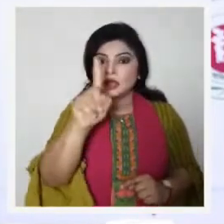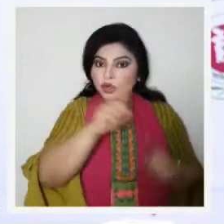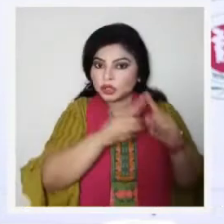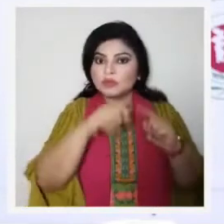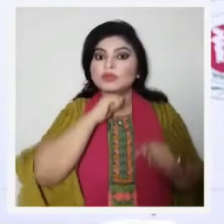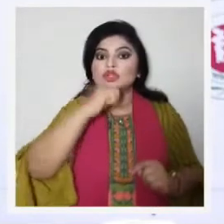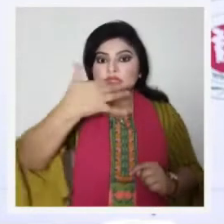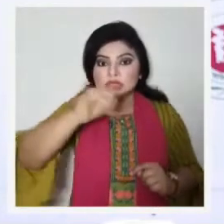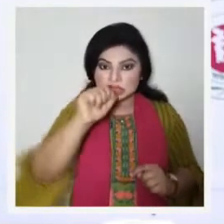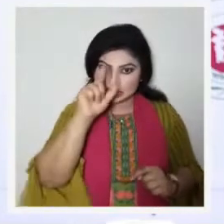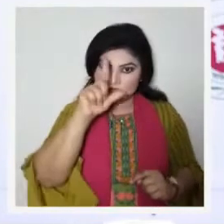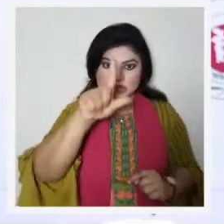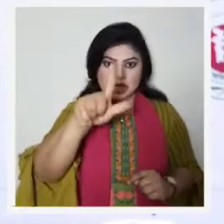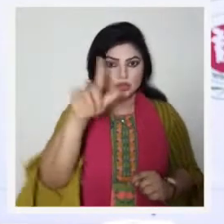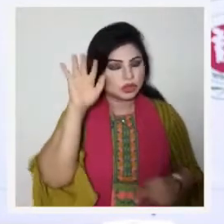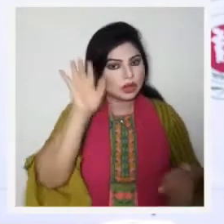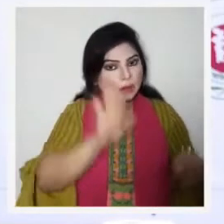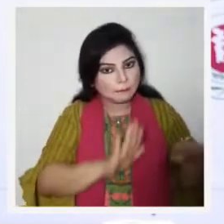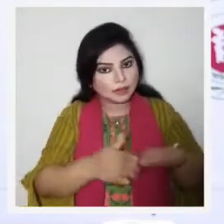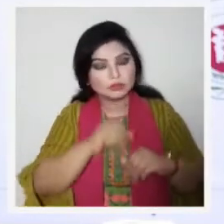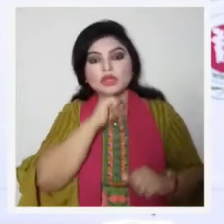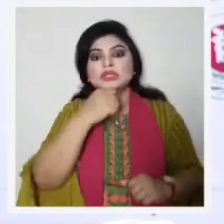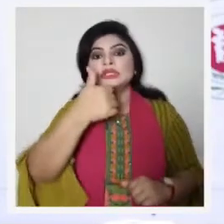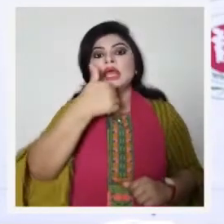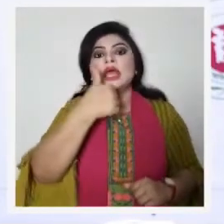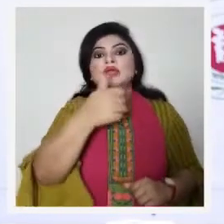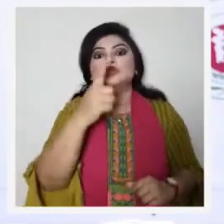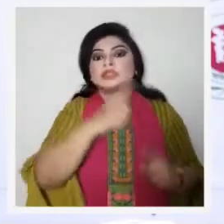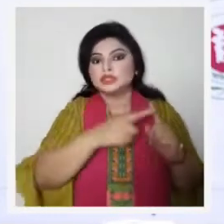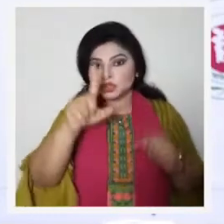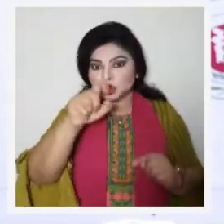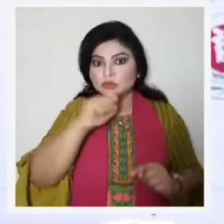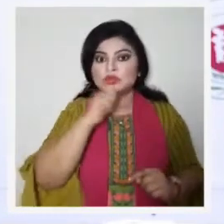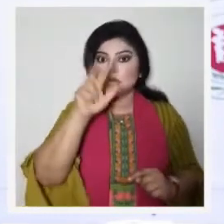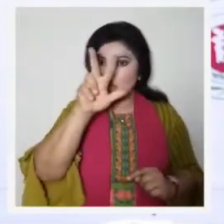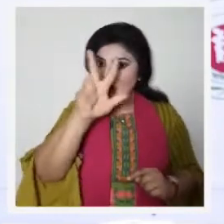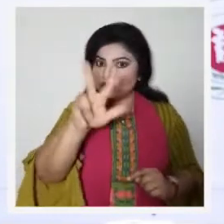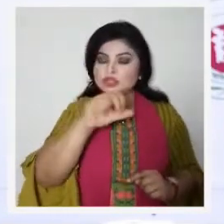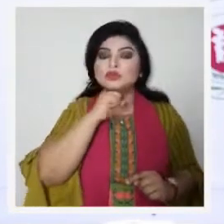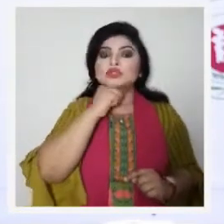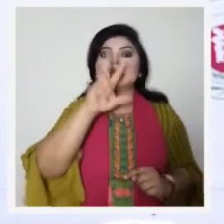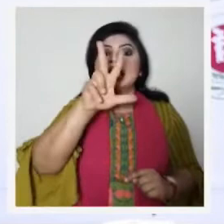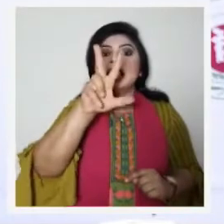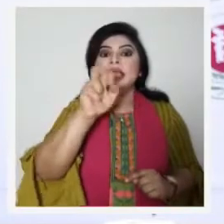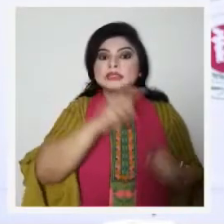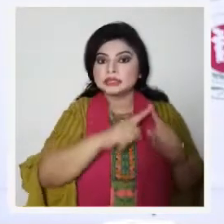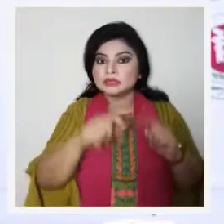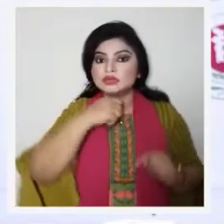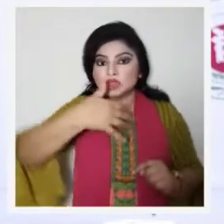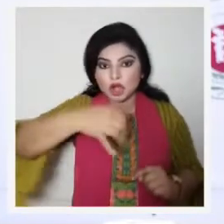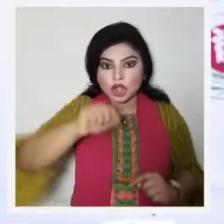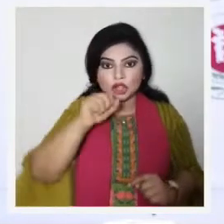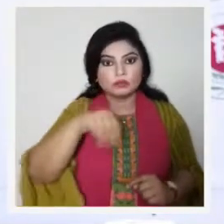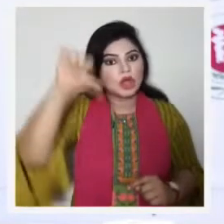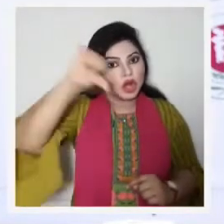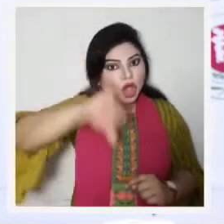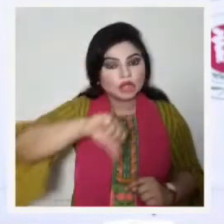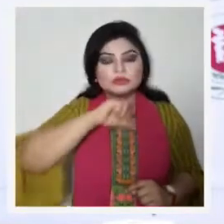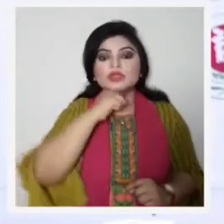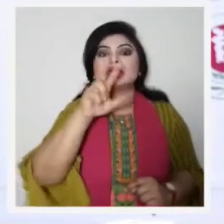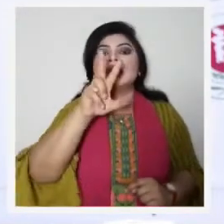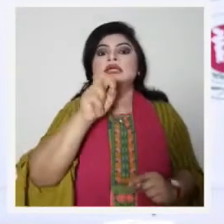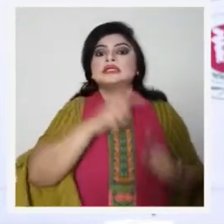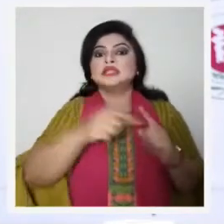31 থেকে 40 বছরের 3 জন, 41 থেকে 50 বছর 6 জন, 51 থেকে 60 বছর 7 জন,